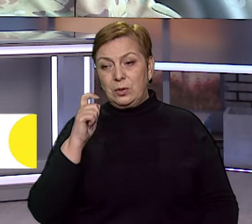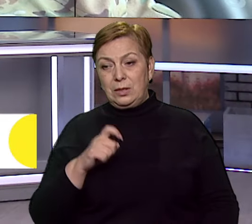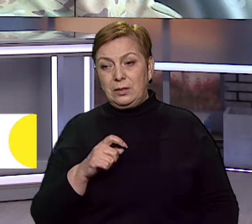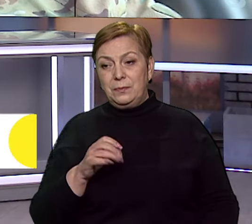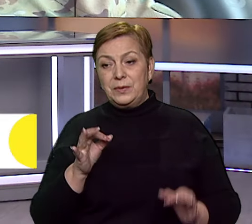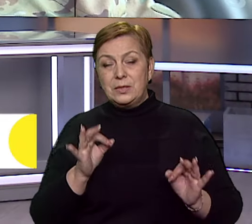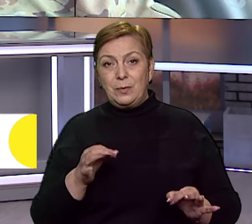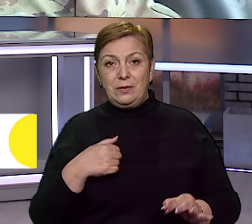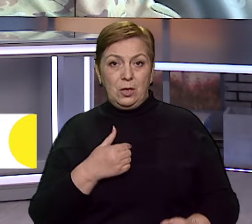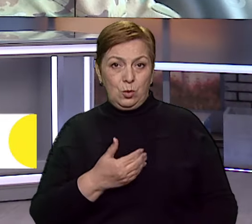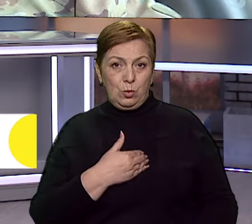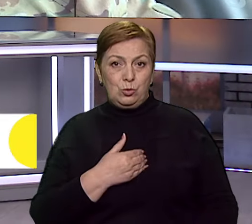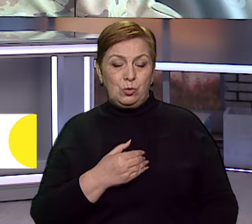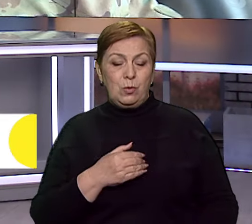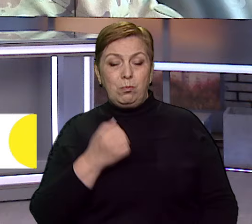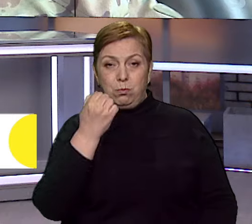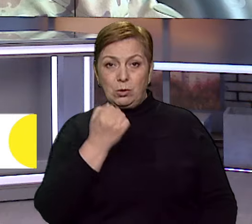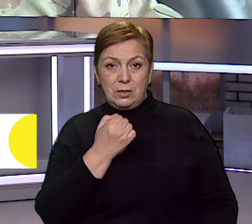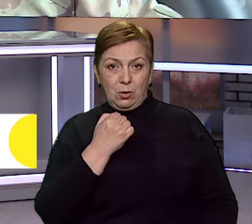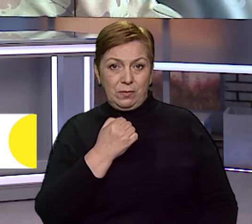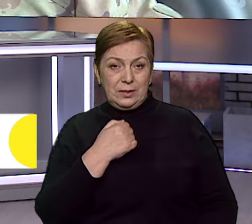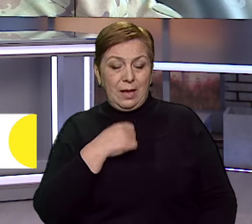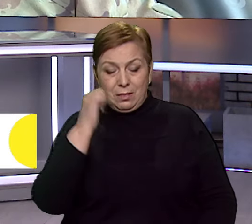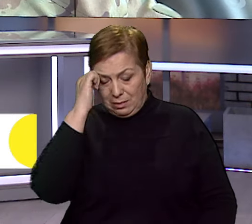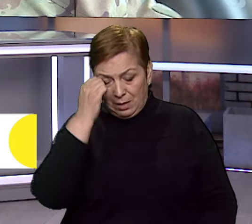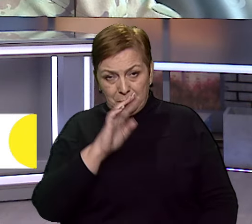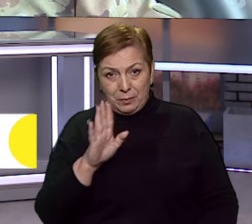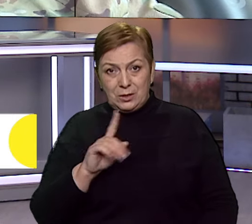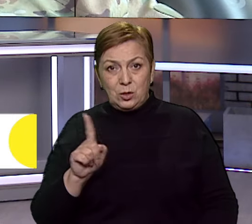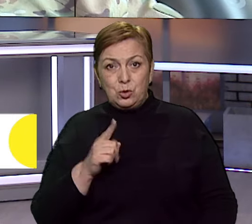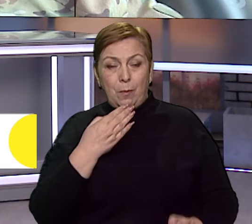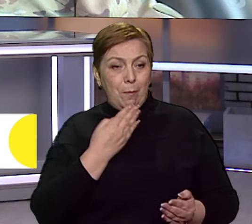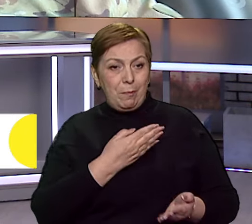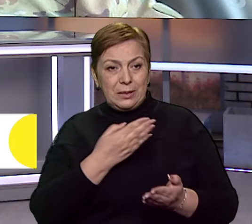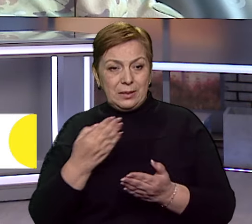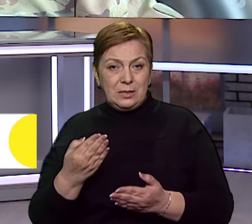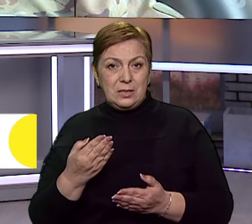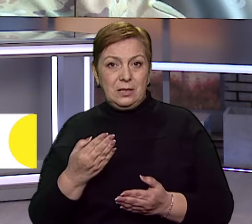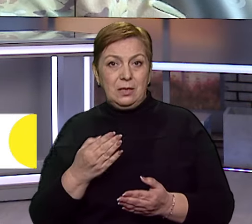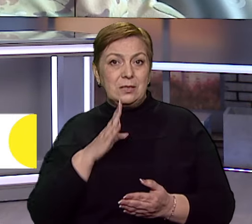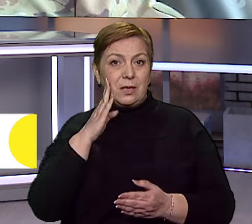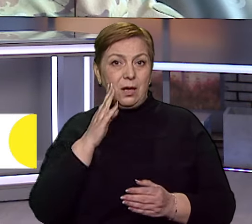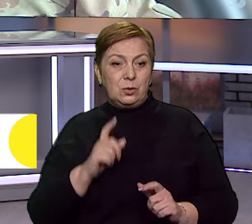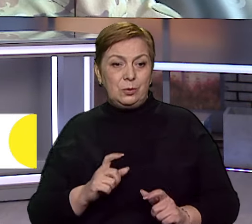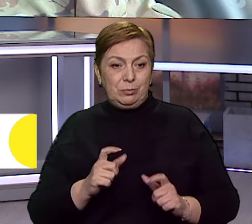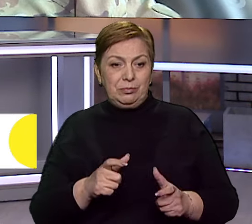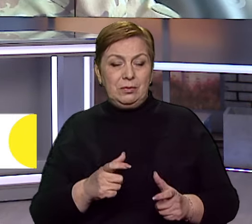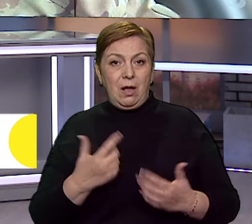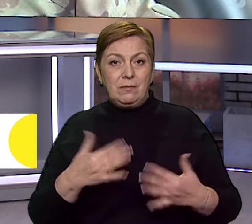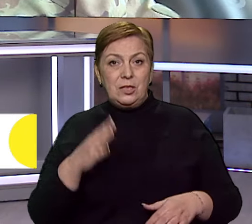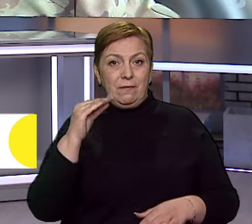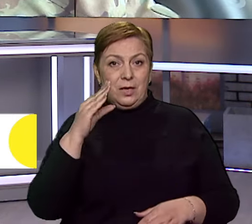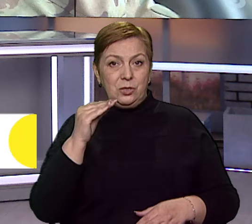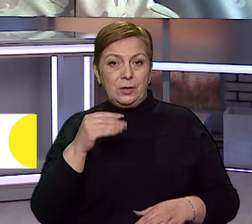Насправді хочеться подякувати за таку швидку реакцію. Я не пам'ятаю, щоб петиція, яку подали зранку, і вже вечором президент на